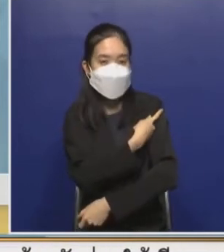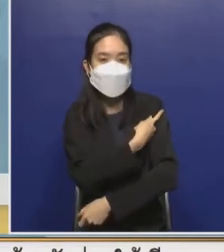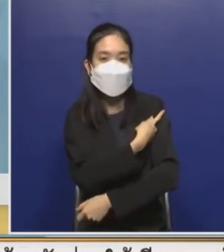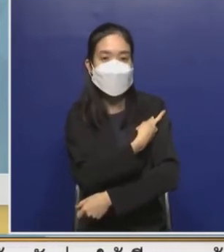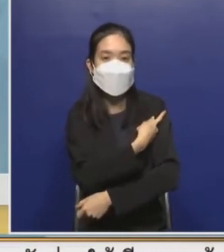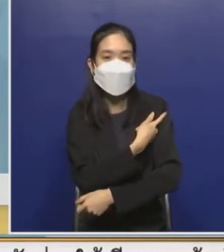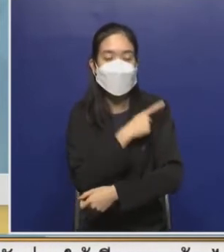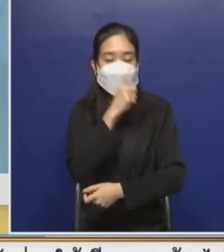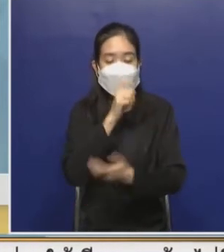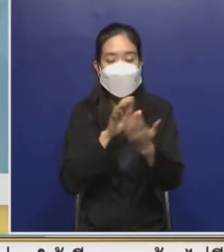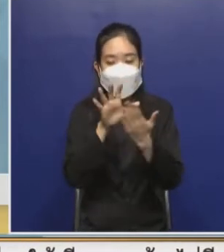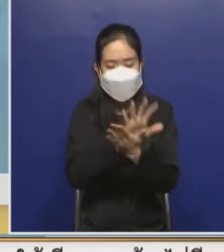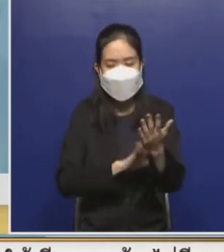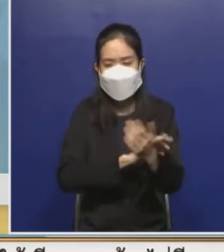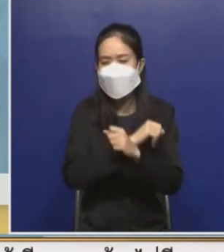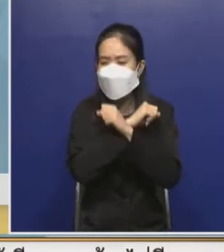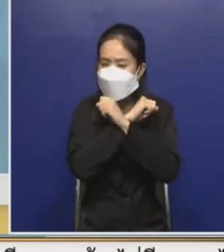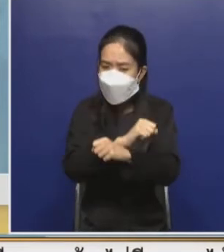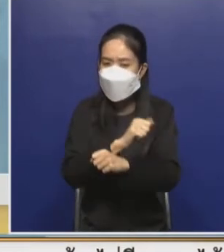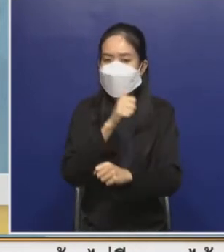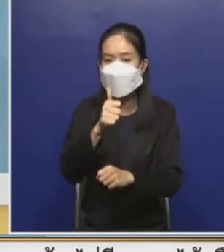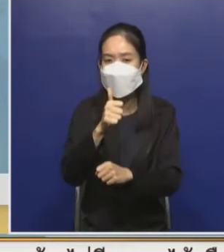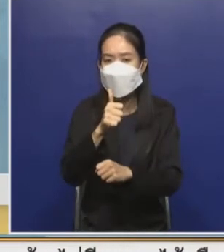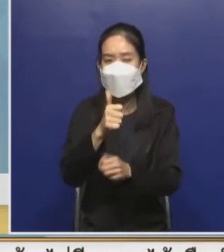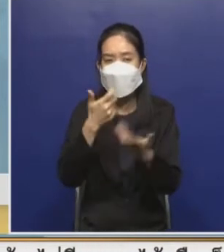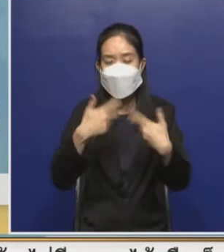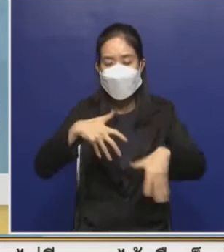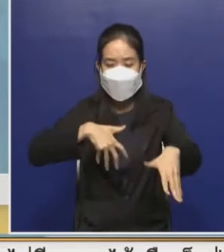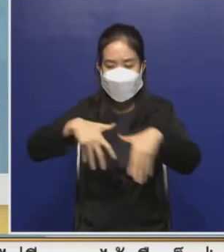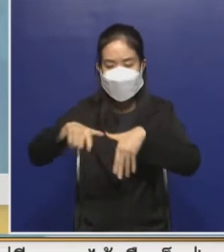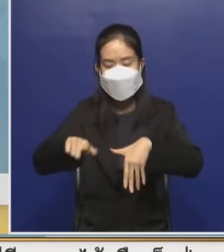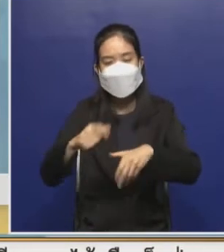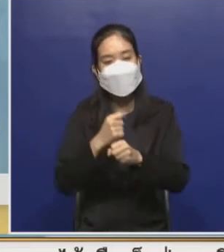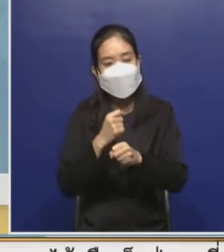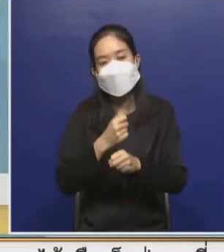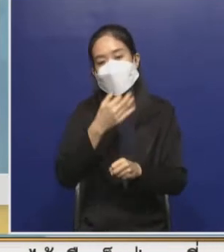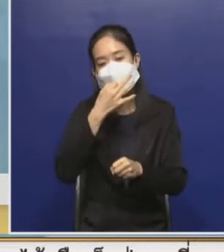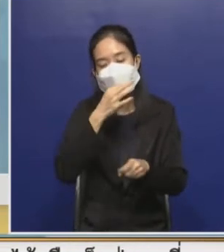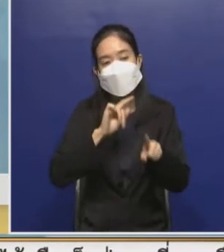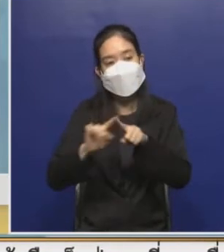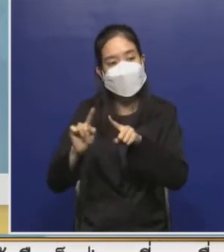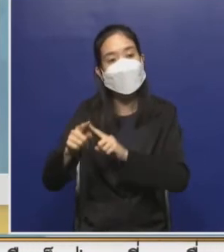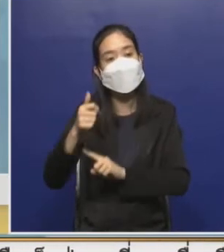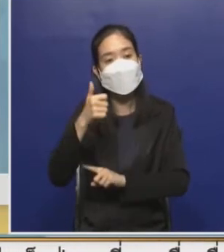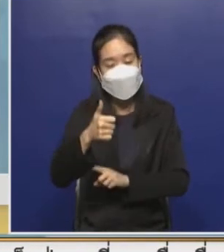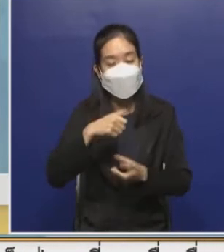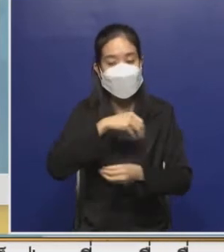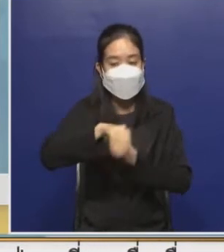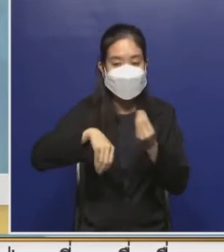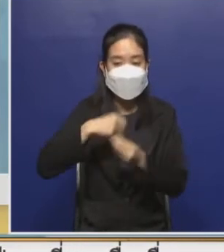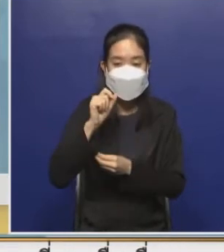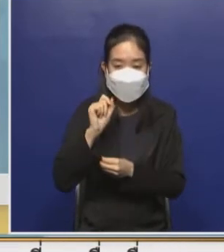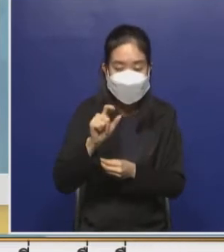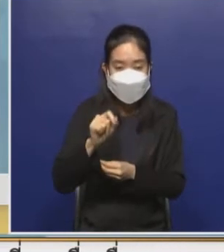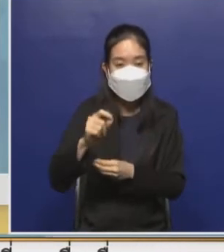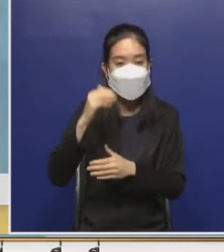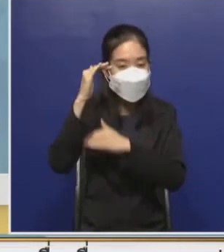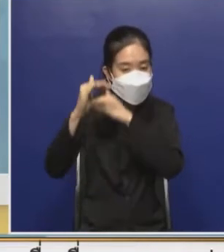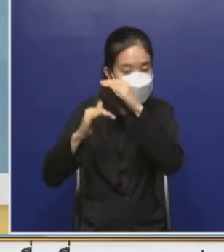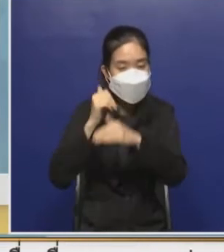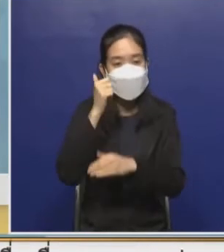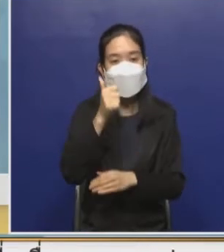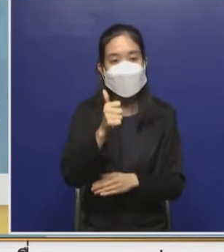เพื่ให้เกิภูมิคมกนมูและปชาชนจะได้กลบไปทำมาหากิน compะเศรฯกิของเรากจะไดเดินนาต่ไปครััพท่าน3.